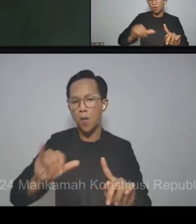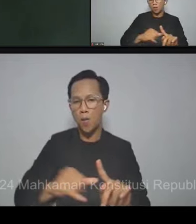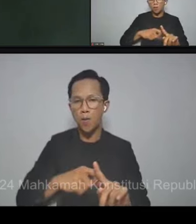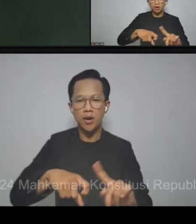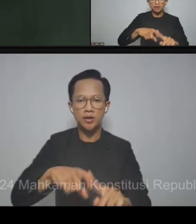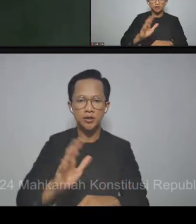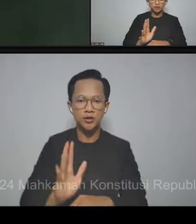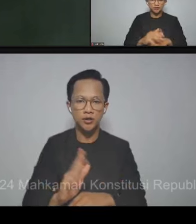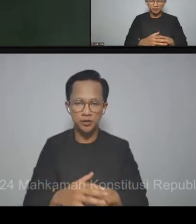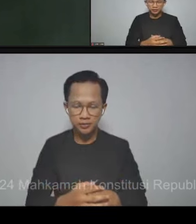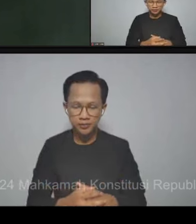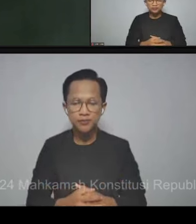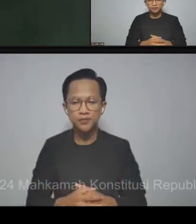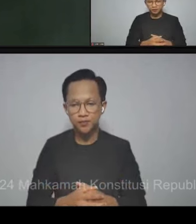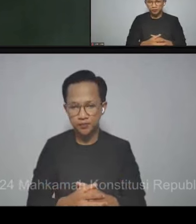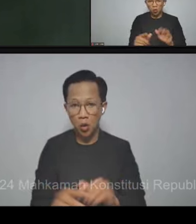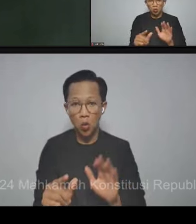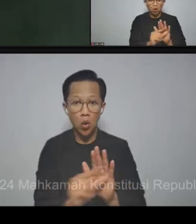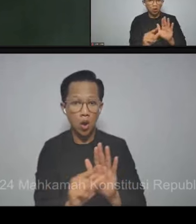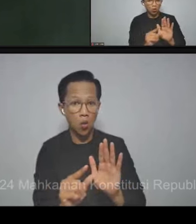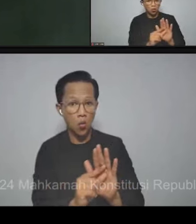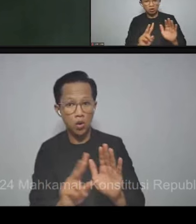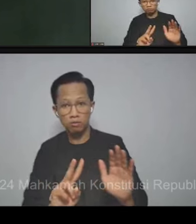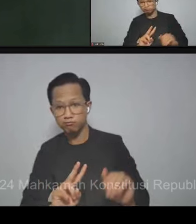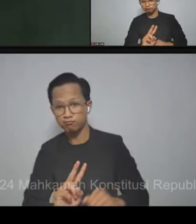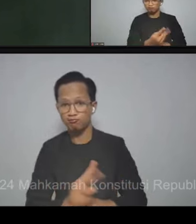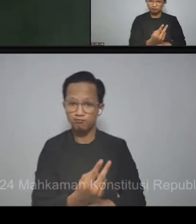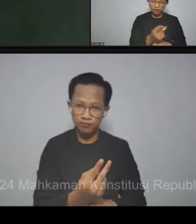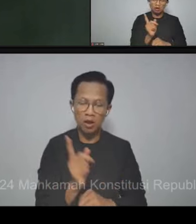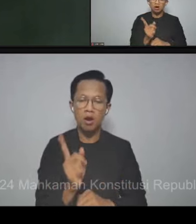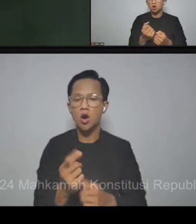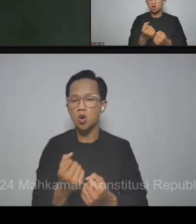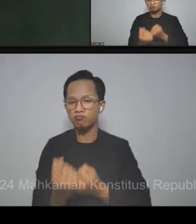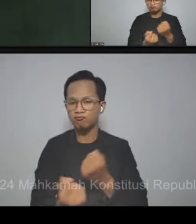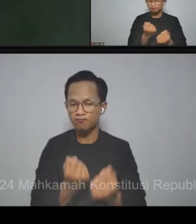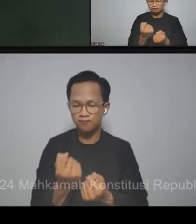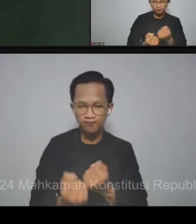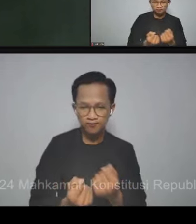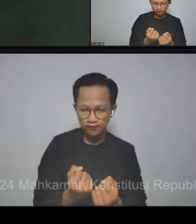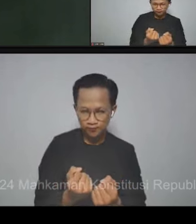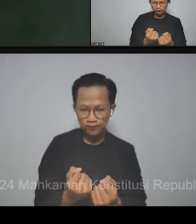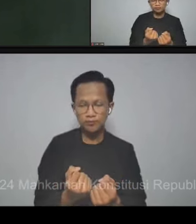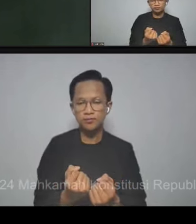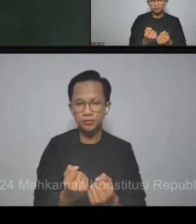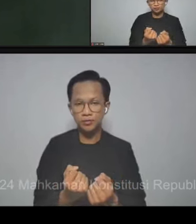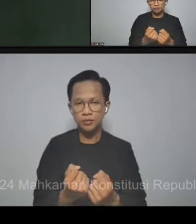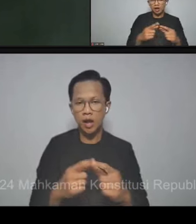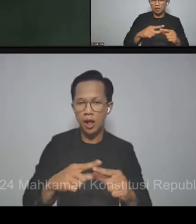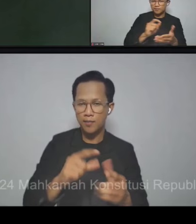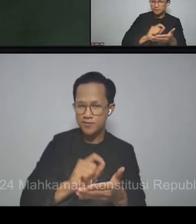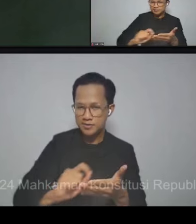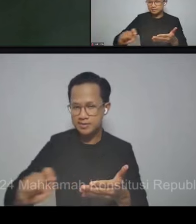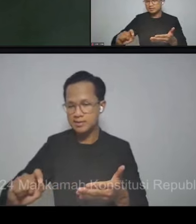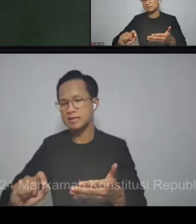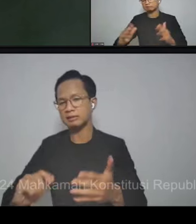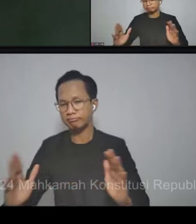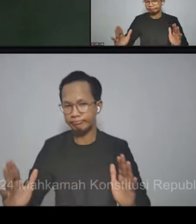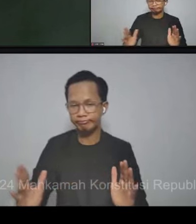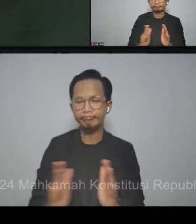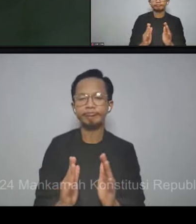berbagai perubahan undang-undang perpajakan ditentukan berbagai upaya untuk meminimalkan pelaksanaan administrasi yang terlalu membebani wajib pajak dan bersifat